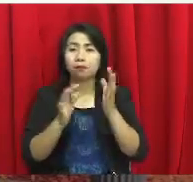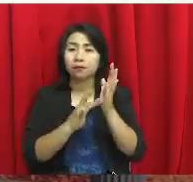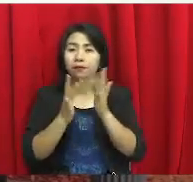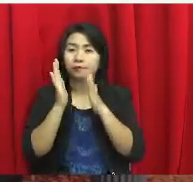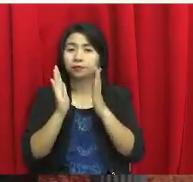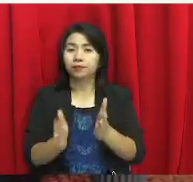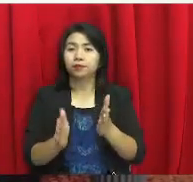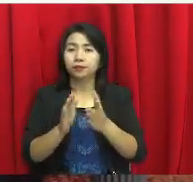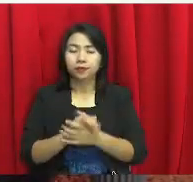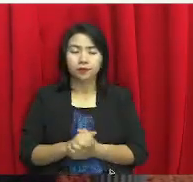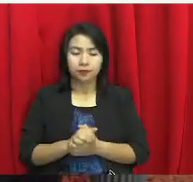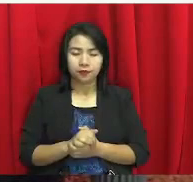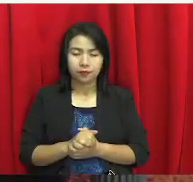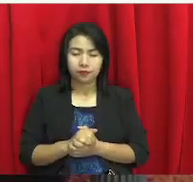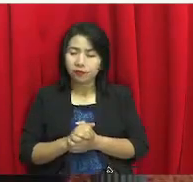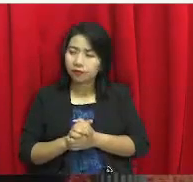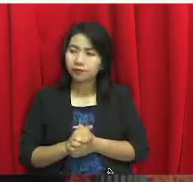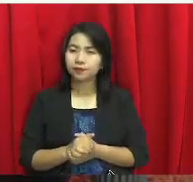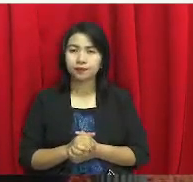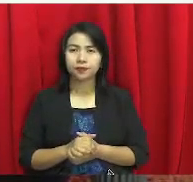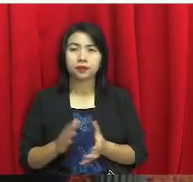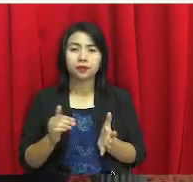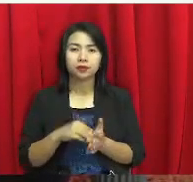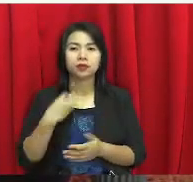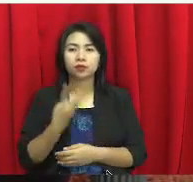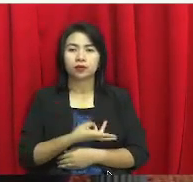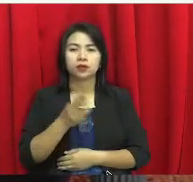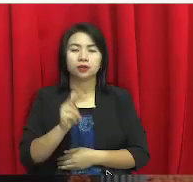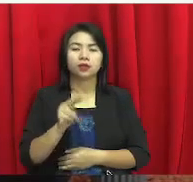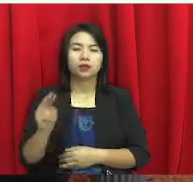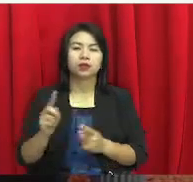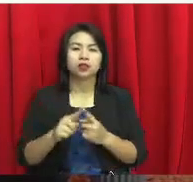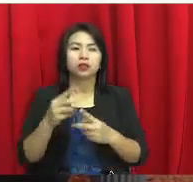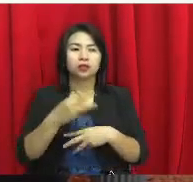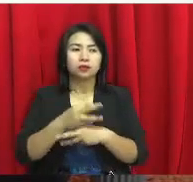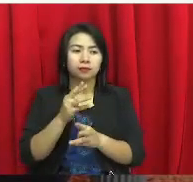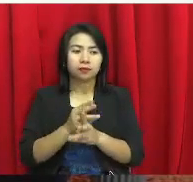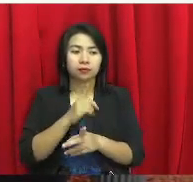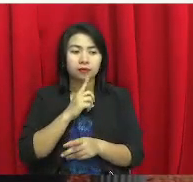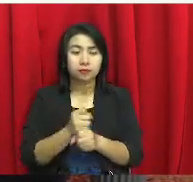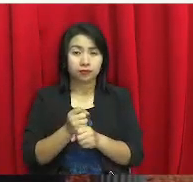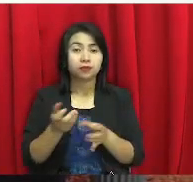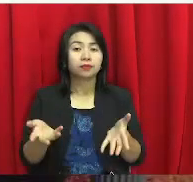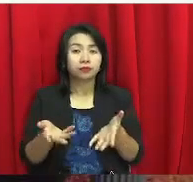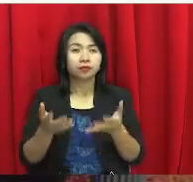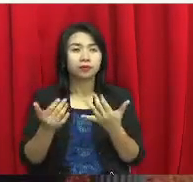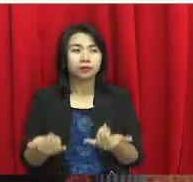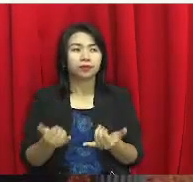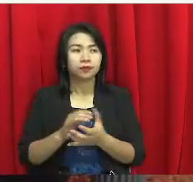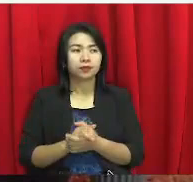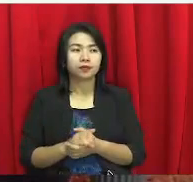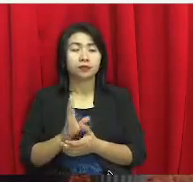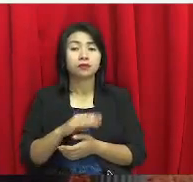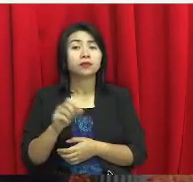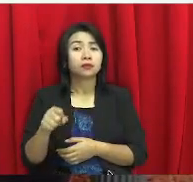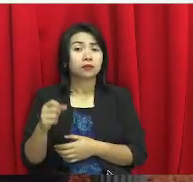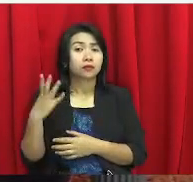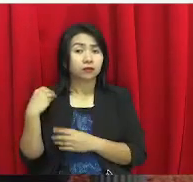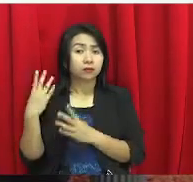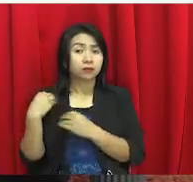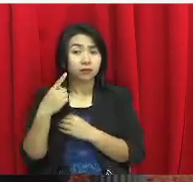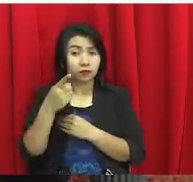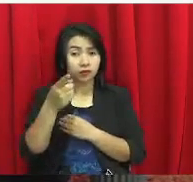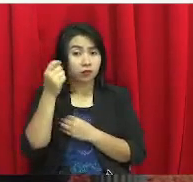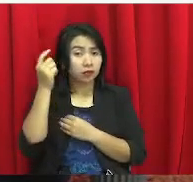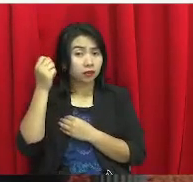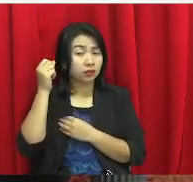right. You see? Kailangan siguraduhin natin, o itong pinakamaganda dito mga kapatid. You see? I hope nakikinig kayo dito, young